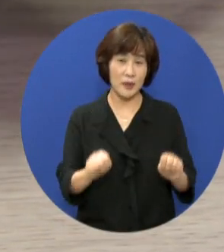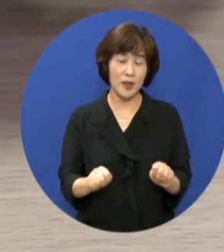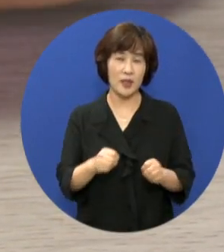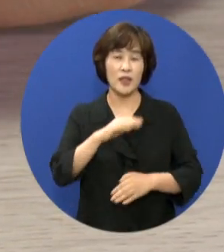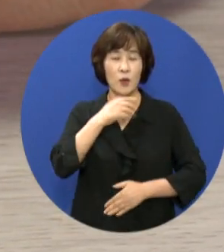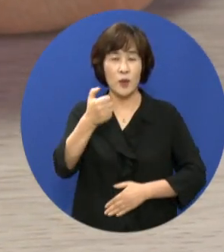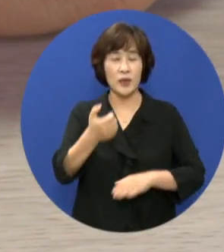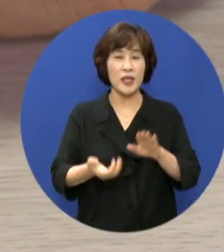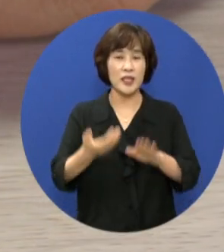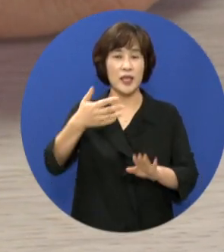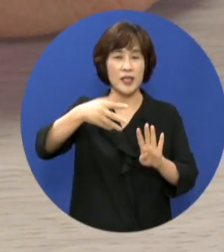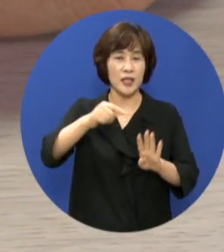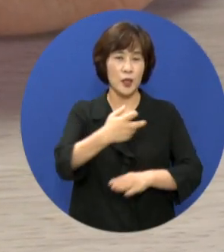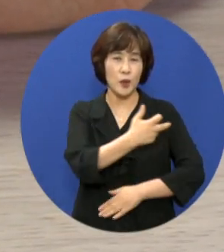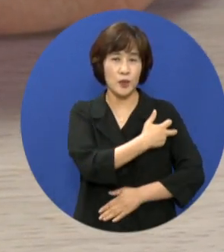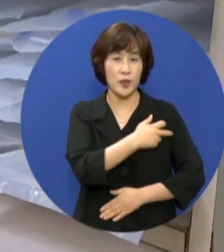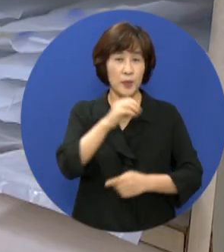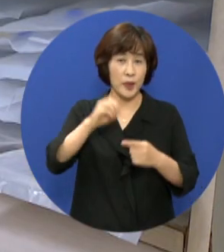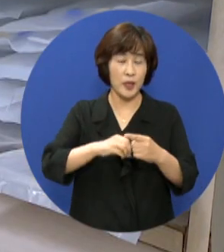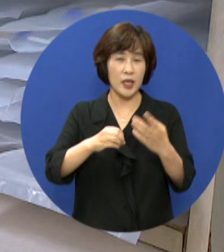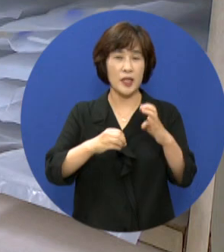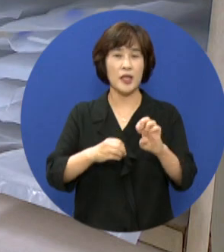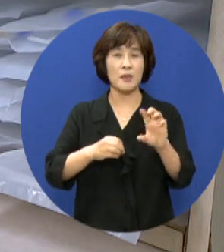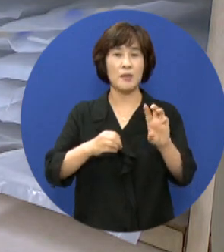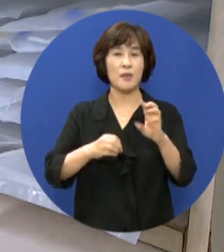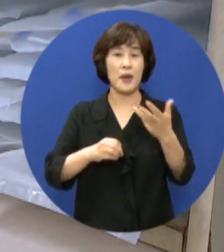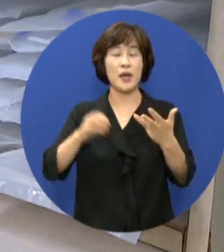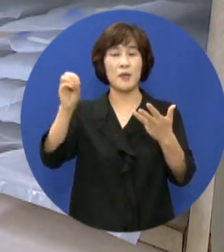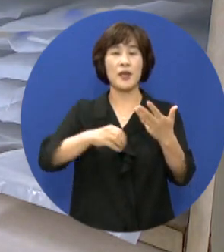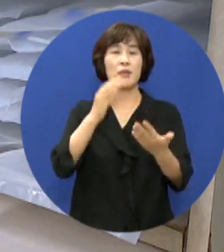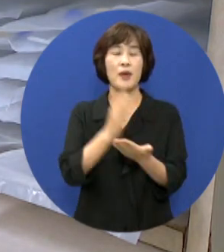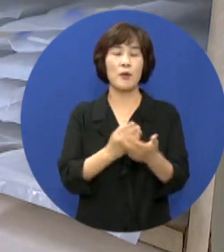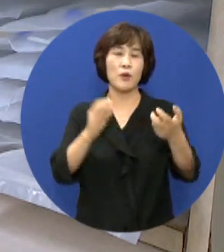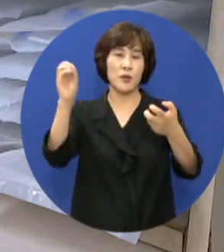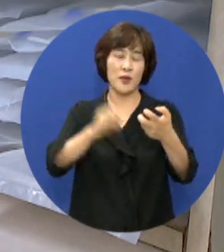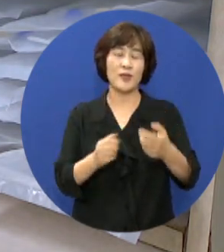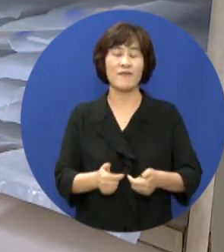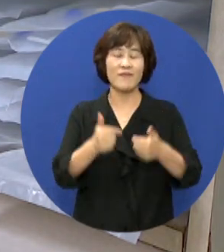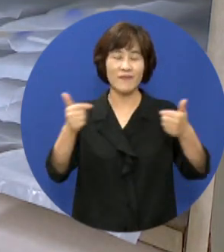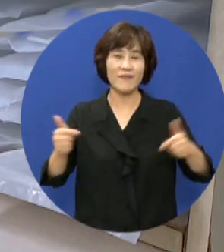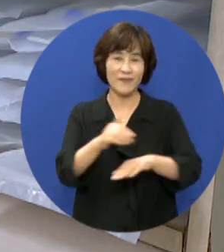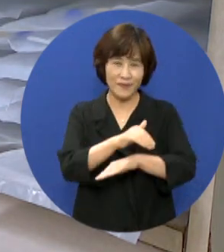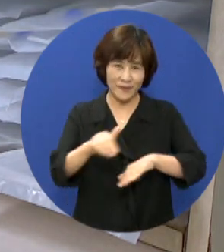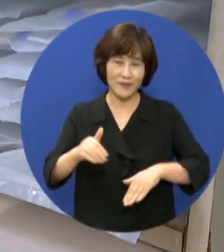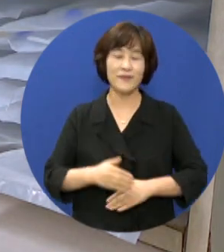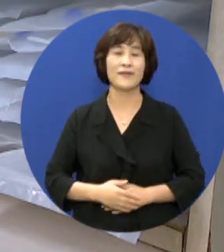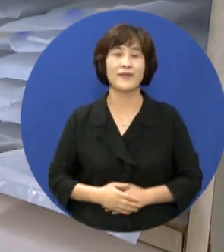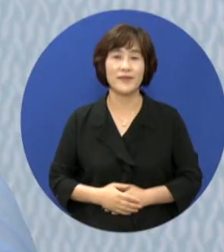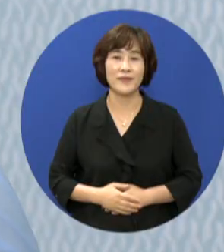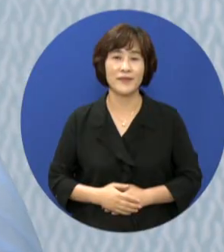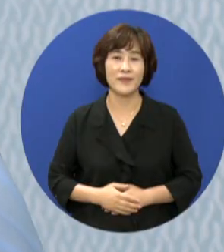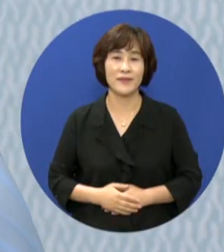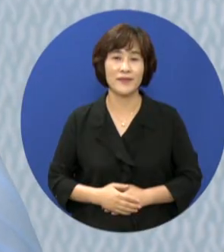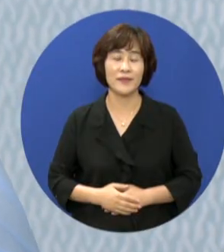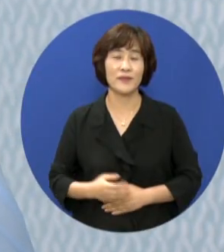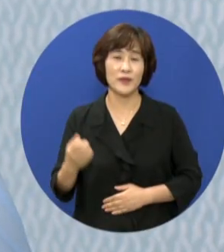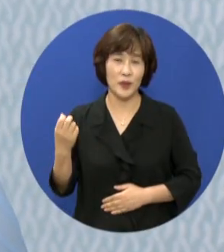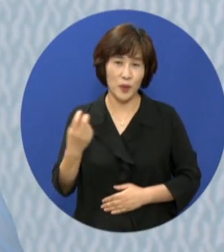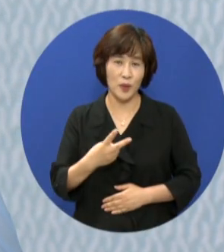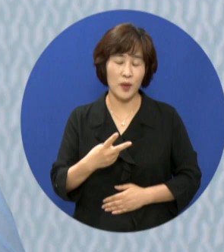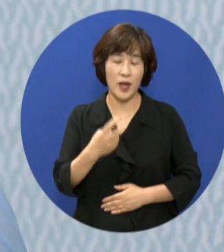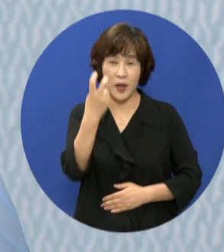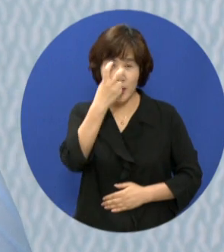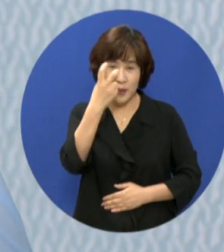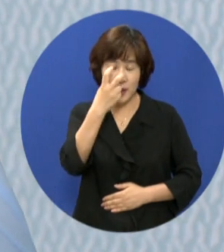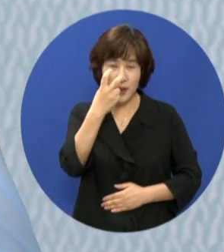50세 이상 4차 접종 유를 48% 에서 70% 까지 끌어 올리기로 했습니다 이외에도